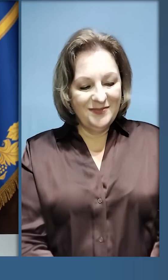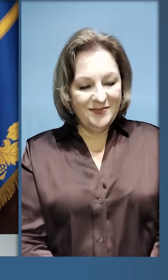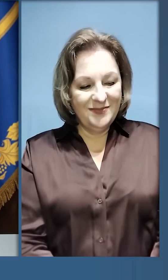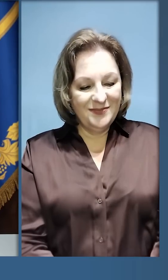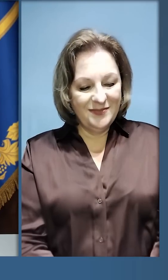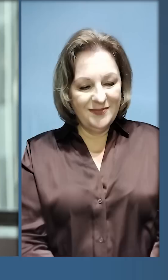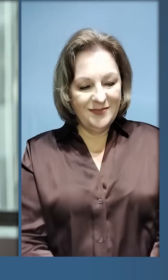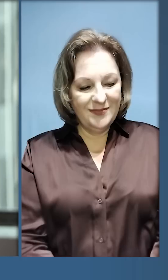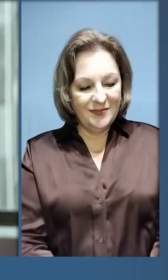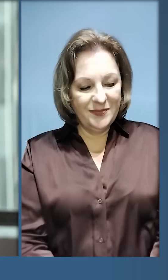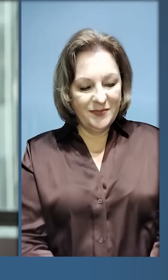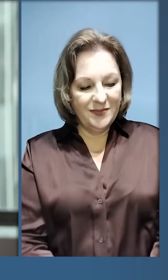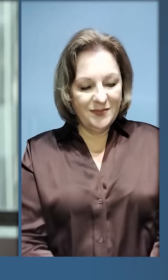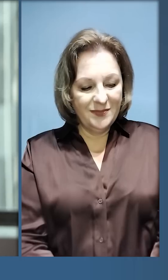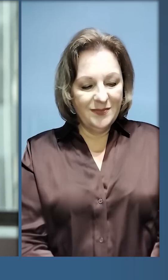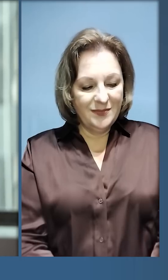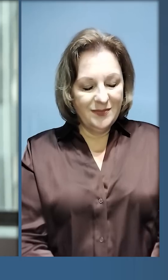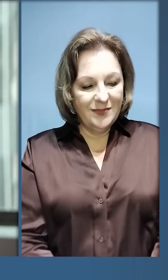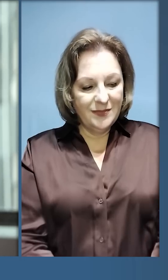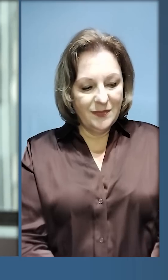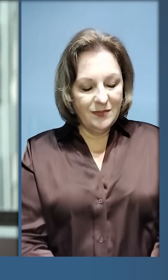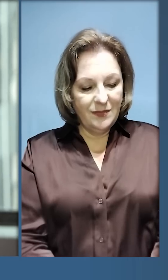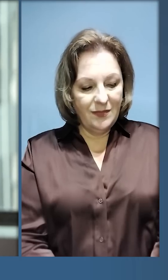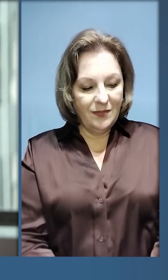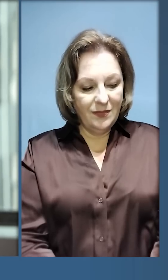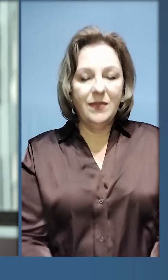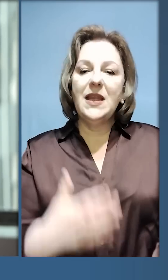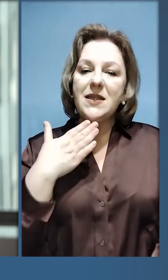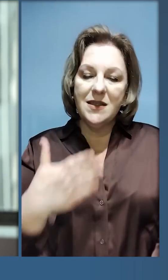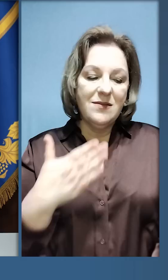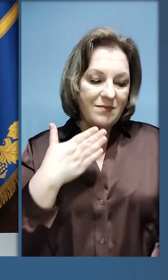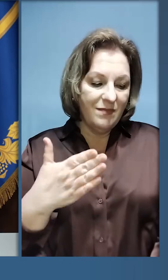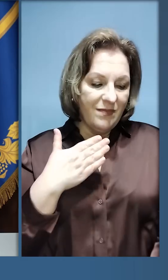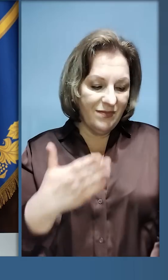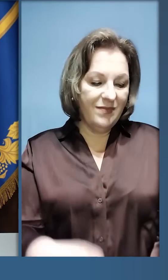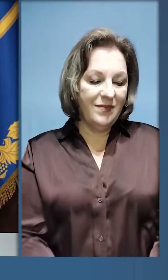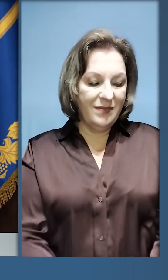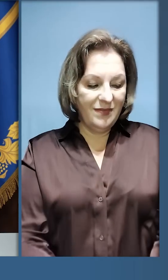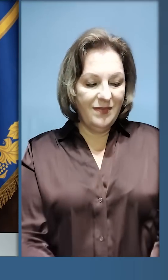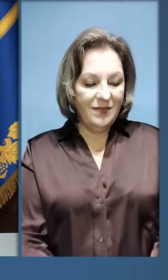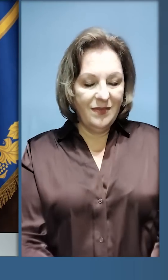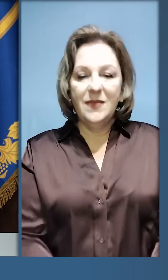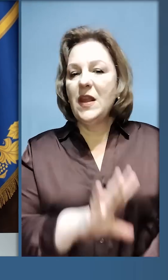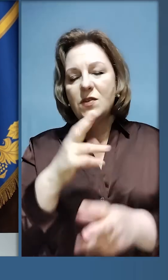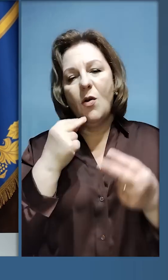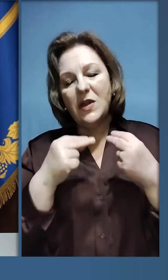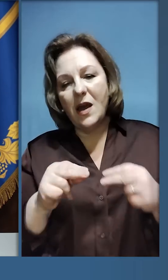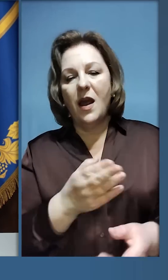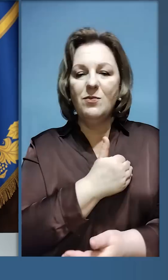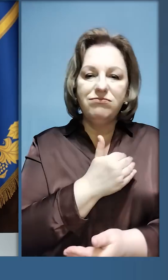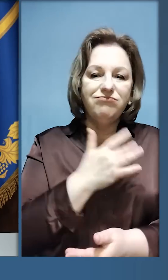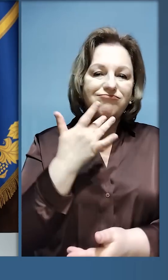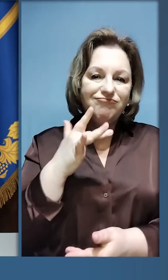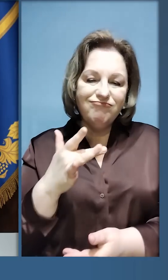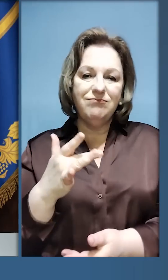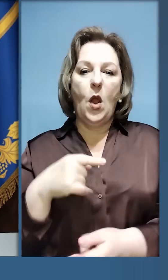Mr. President, thank you very much for your time. It's great to see you again. Thank you. All the best to American